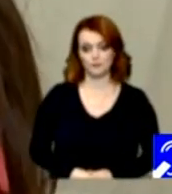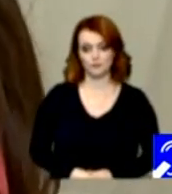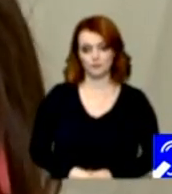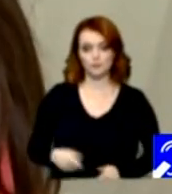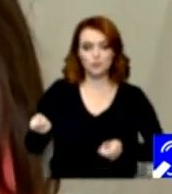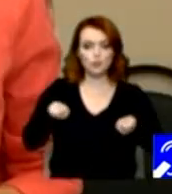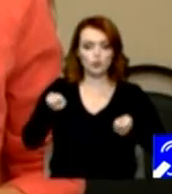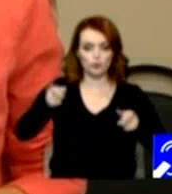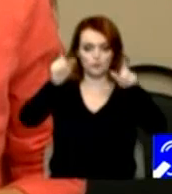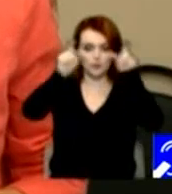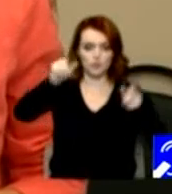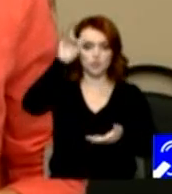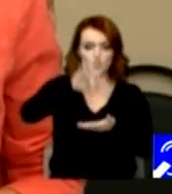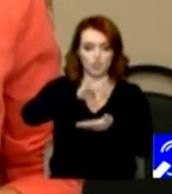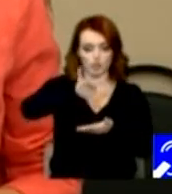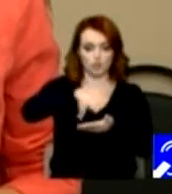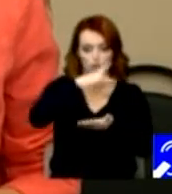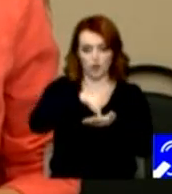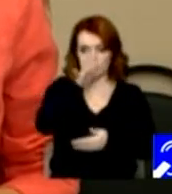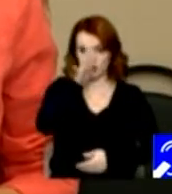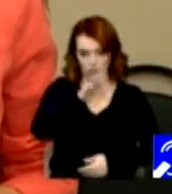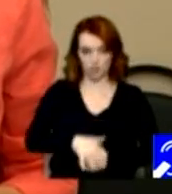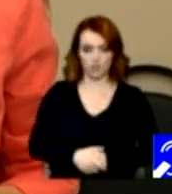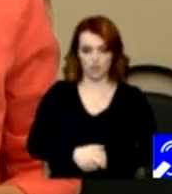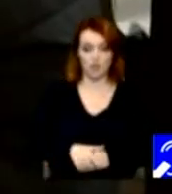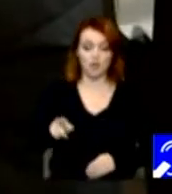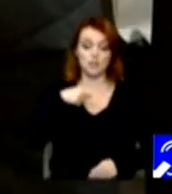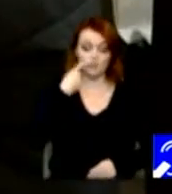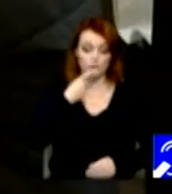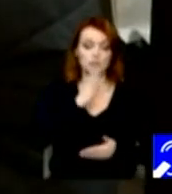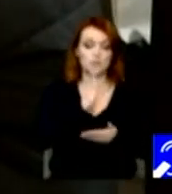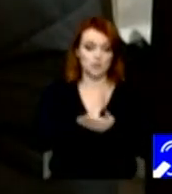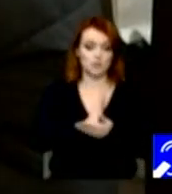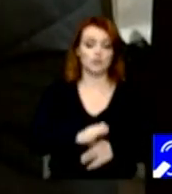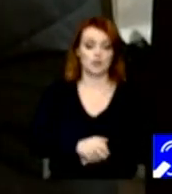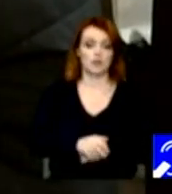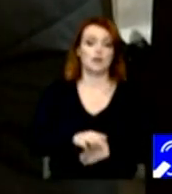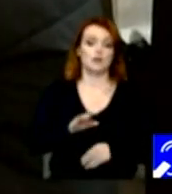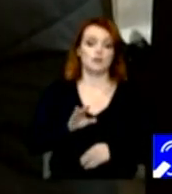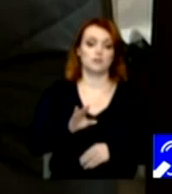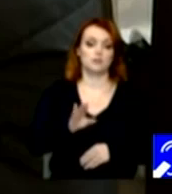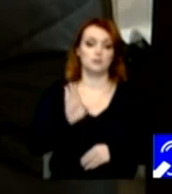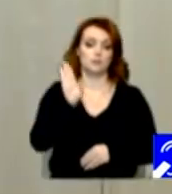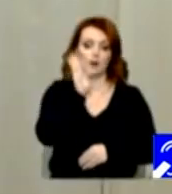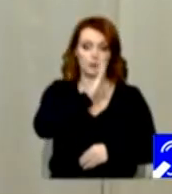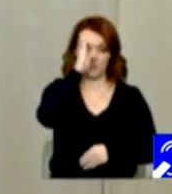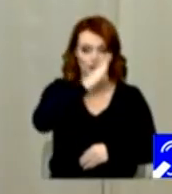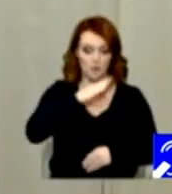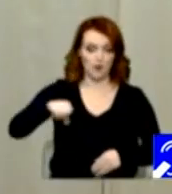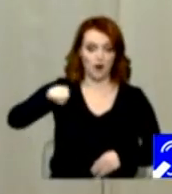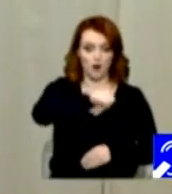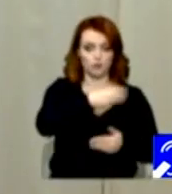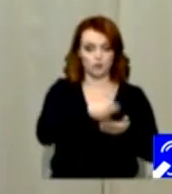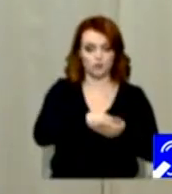coordonatorul centrului Municipal de vaccinare din Chișinău Recunoaște că părinții și copiii lor vin de pomană la vaccinare în această